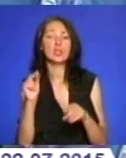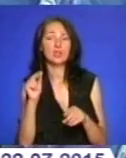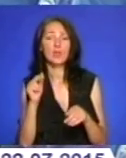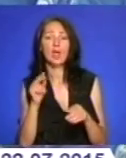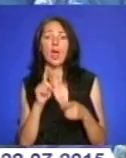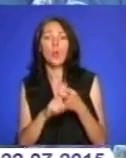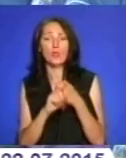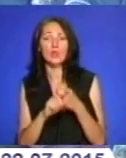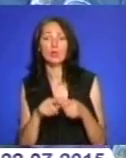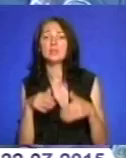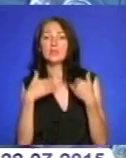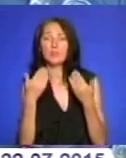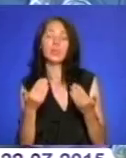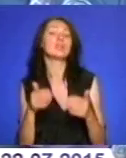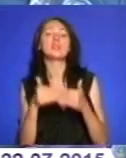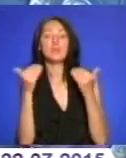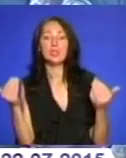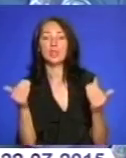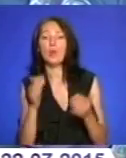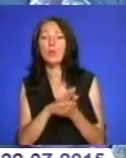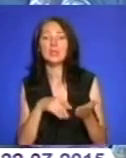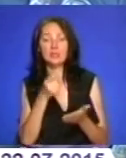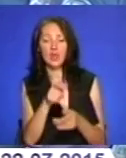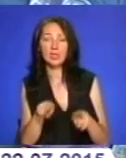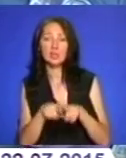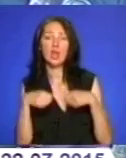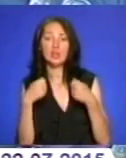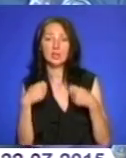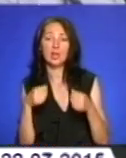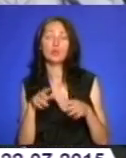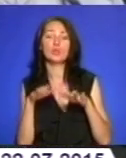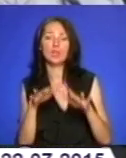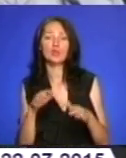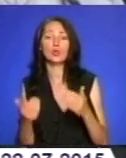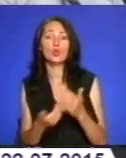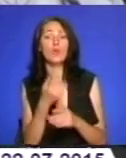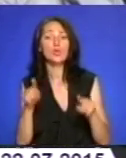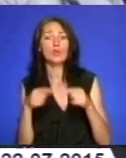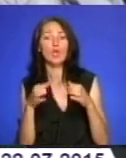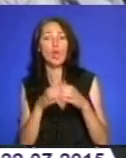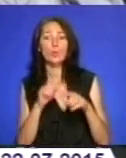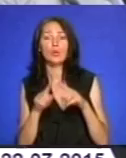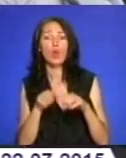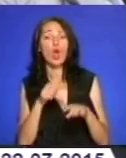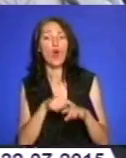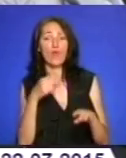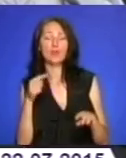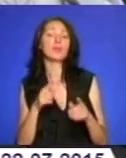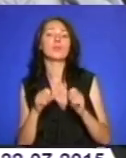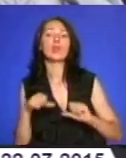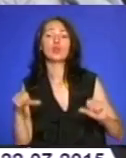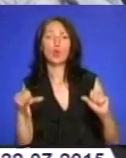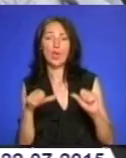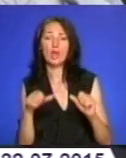звернень населення та старанною діяльністю новостворених груп швидкого реагування. На розширеному засіданні колегії обласного управління